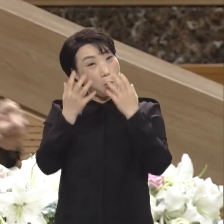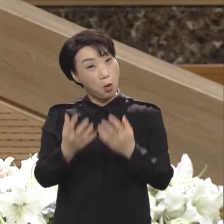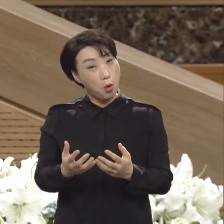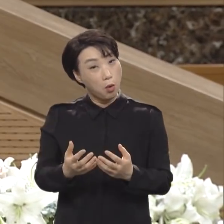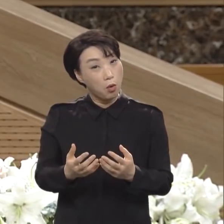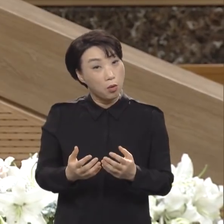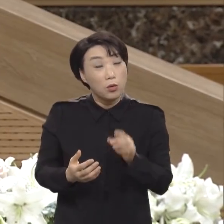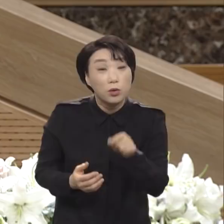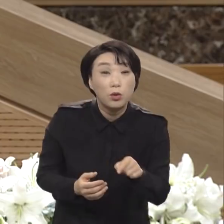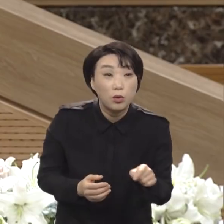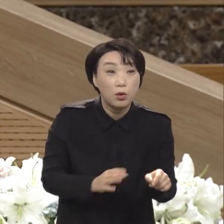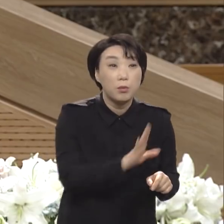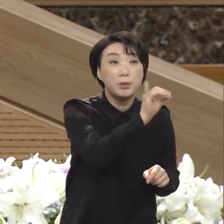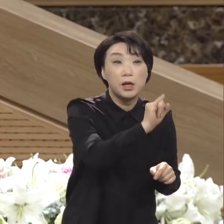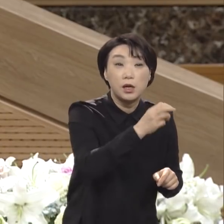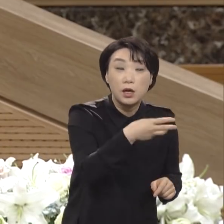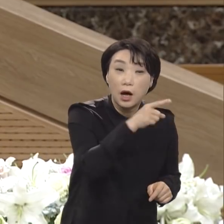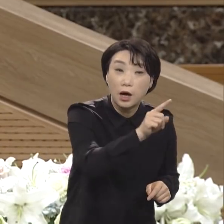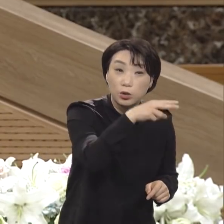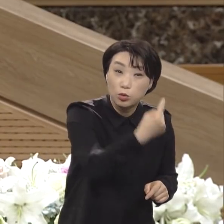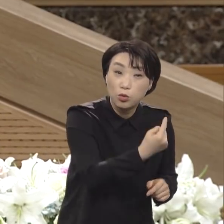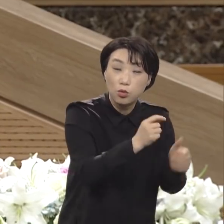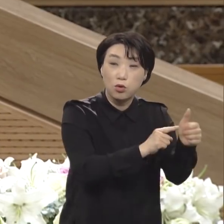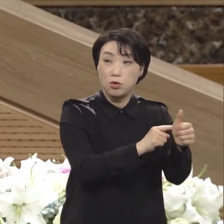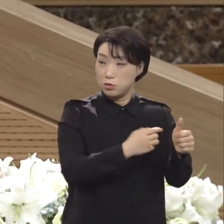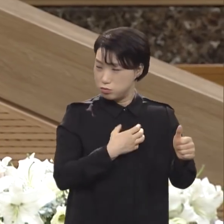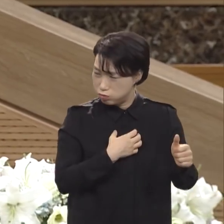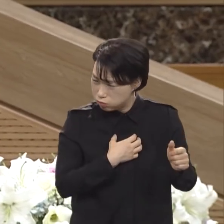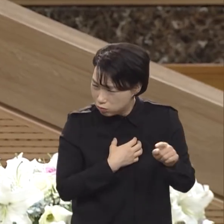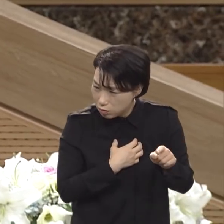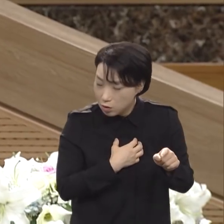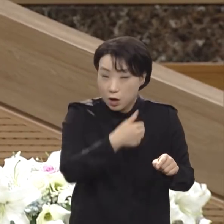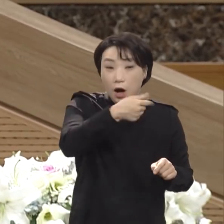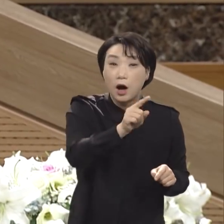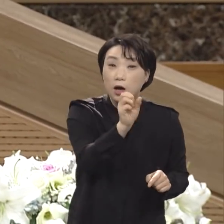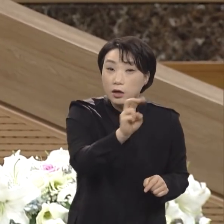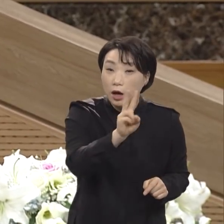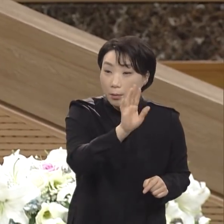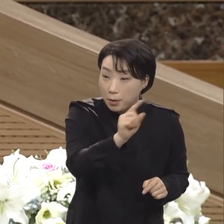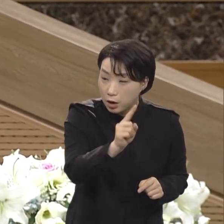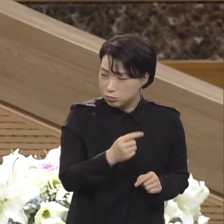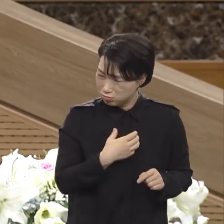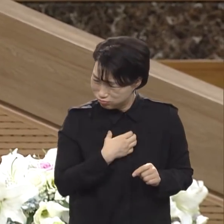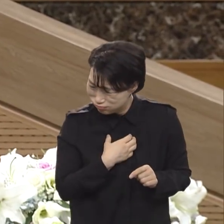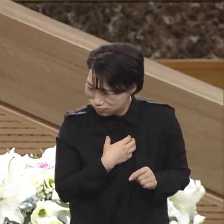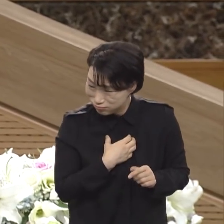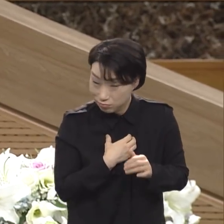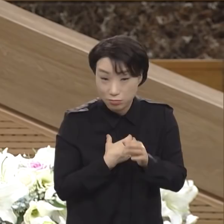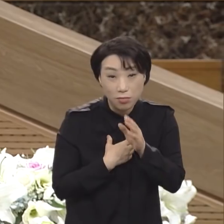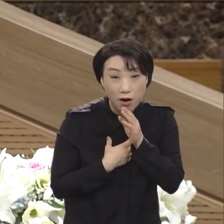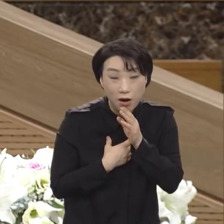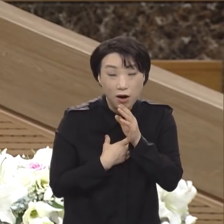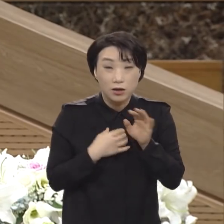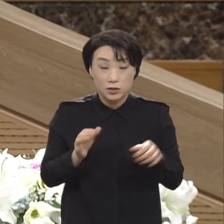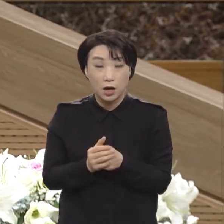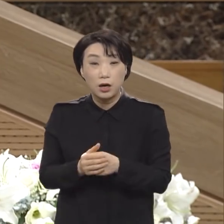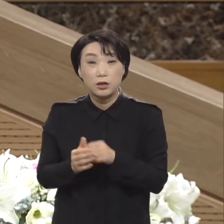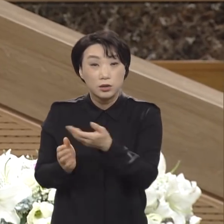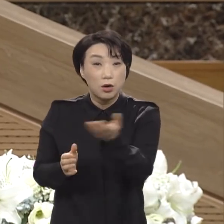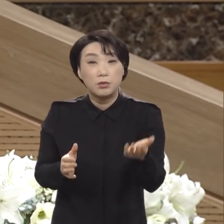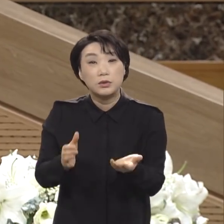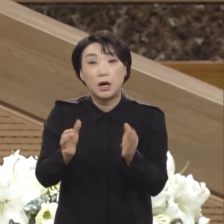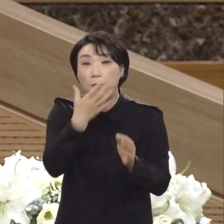빌라도에게 위협이요 가야바의 제사장의 위협인 이만큼 복음 전도는 죽이고